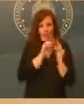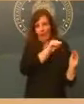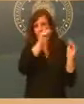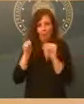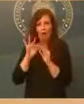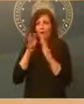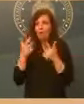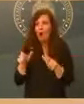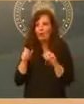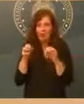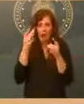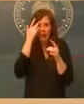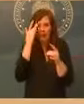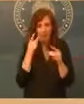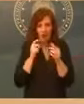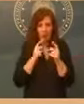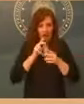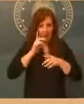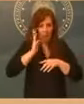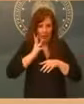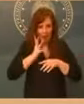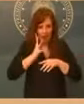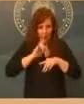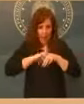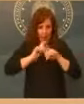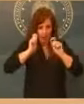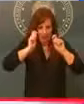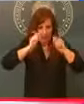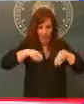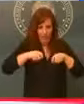pochi giorni dopo il riavvio importante. Grazie a entrambi.